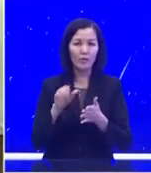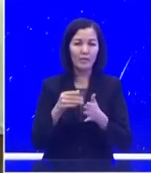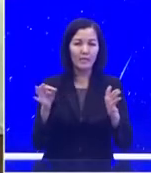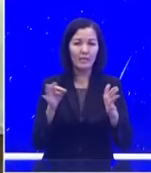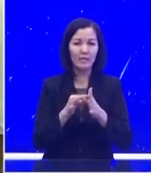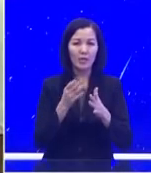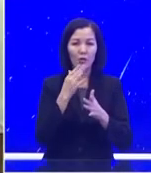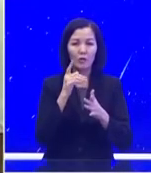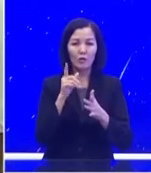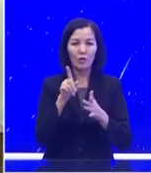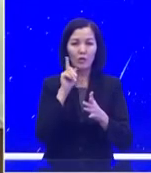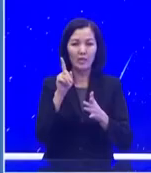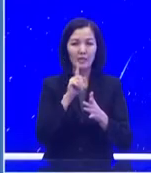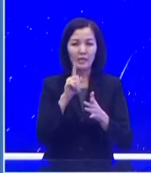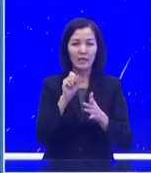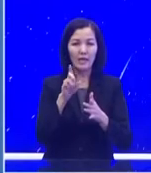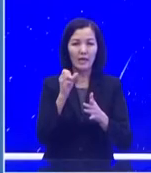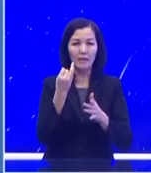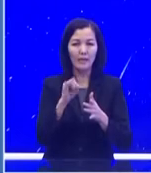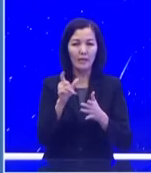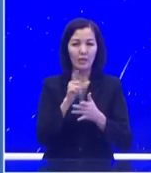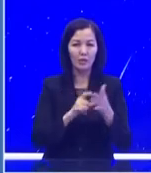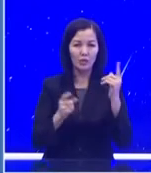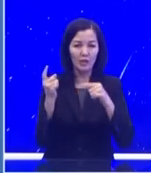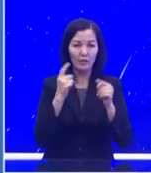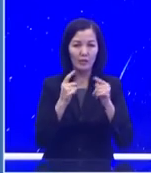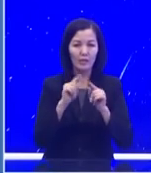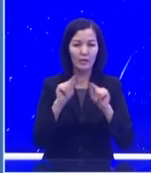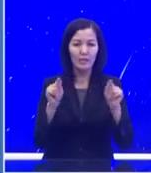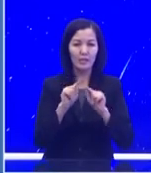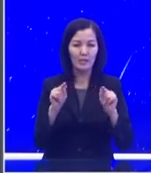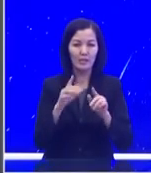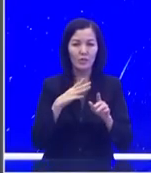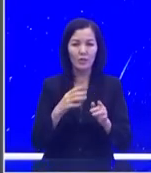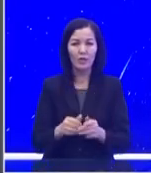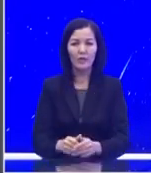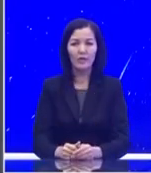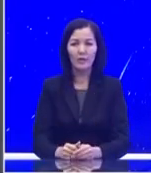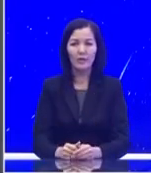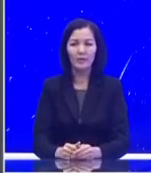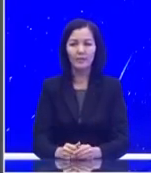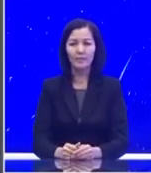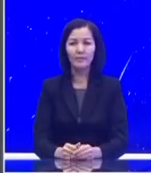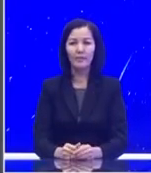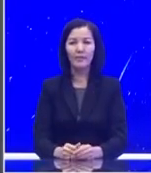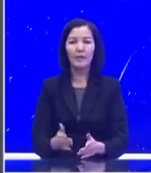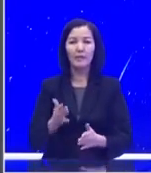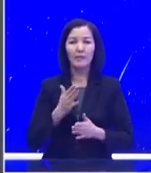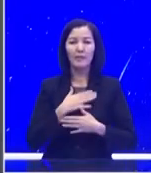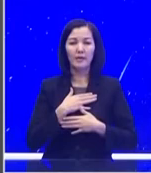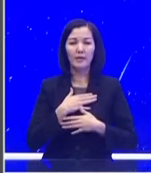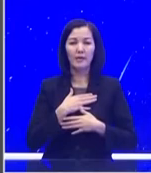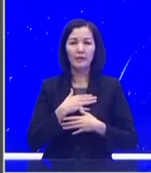мақсат өзге ұлт жастарына Абай мұраларын насихаттап, адамгершілік құндылықтарын сіңіру. біз бірінші сыныпқа келгеннен бері Абай атамызды